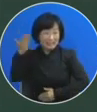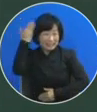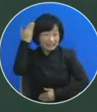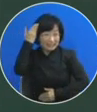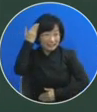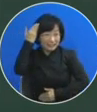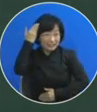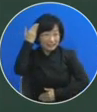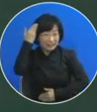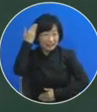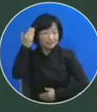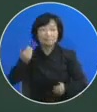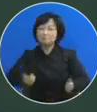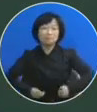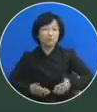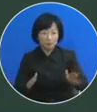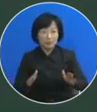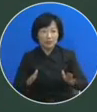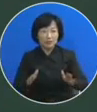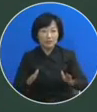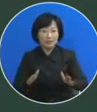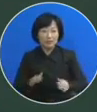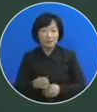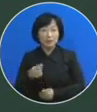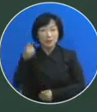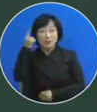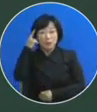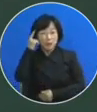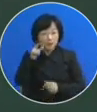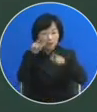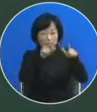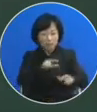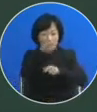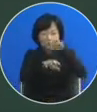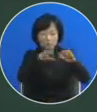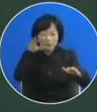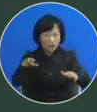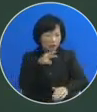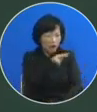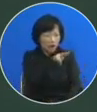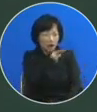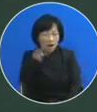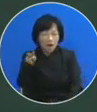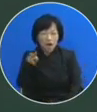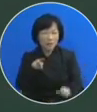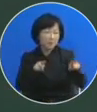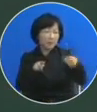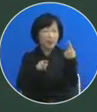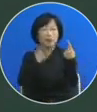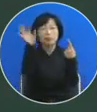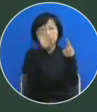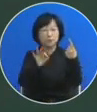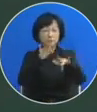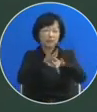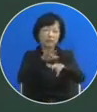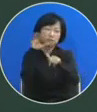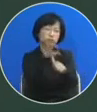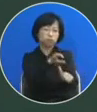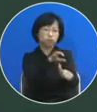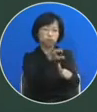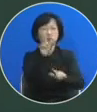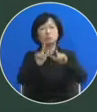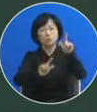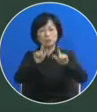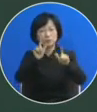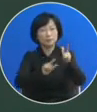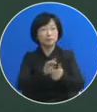realize that these believers don't need my knowledge. 현장 가보니까 100% 악령 잡혀가지고. You go into the field, 100% they are seized by evil spirits.